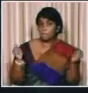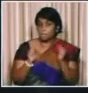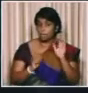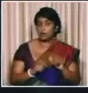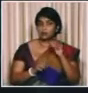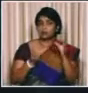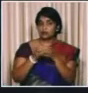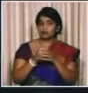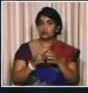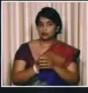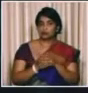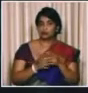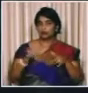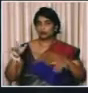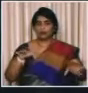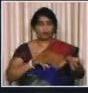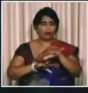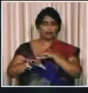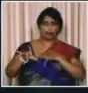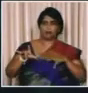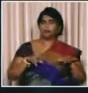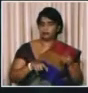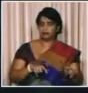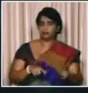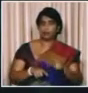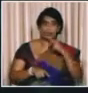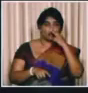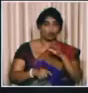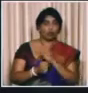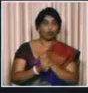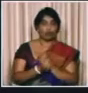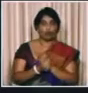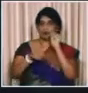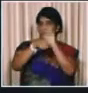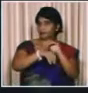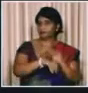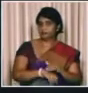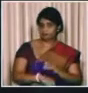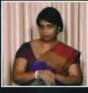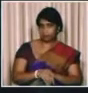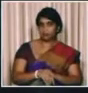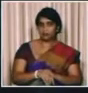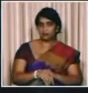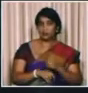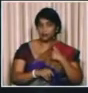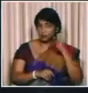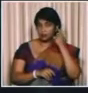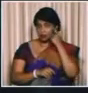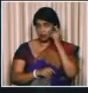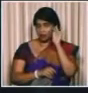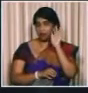සඳහා යම් කණ්ඩායම් ඒ අවස සැරි සරමින් සිටියා. ඔවුන් නාරහින් පිට පොලිසිය විසින් අත්අඩංගුවට ගත්තා. මම දැනගන්න